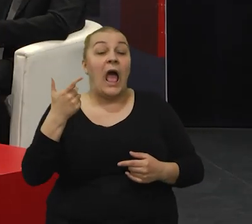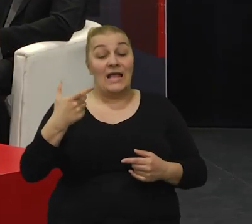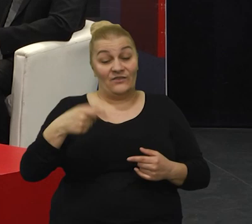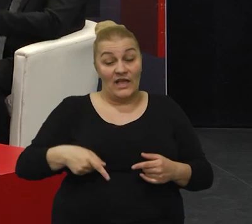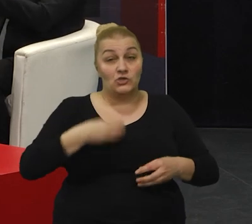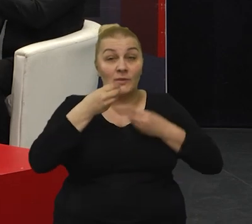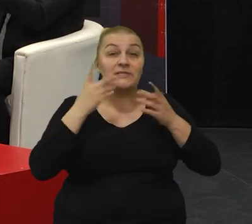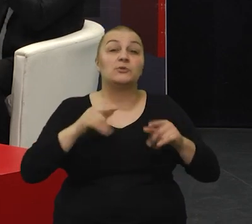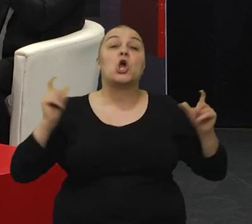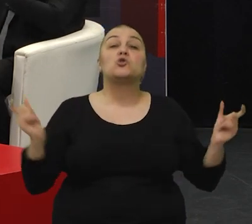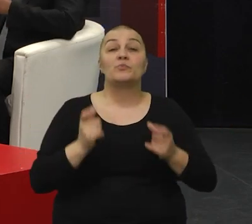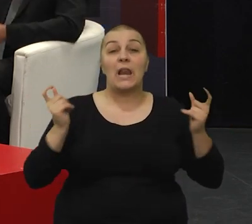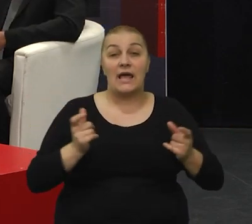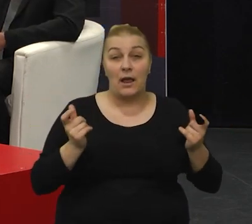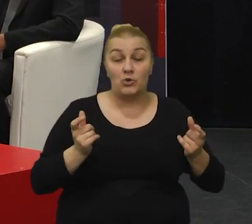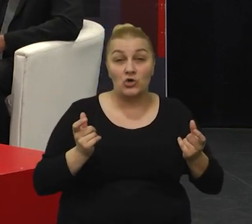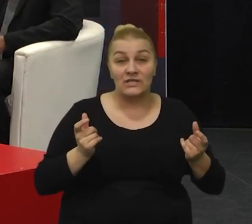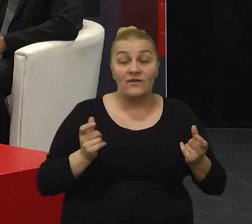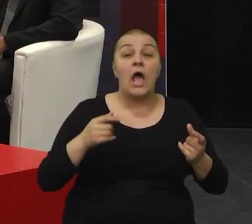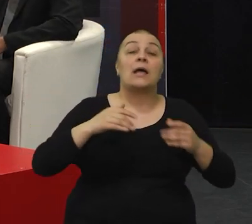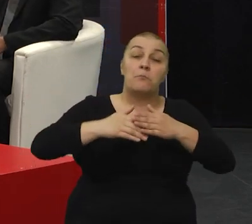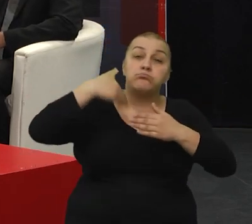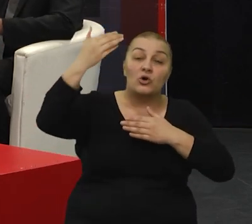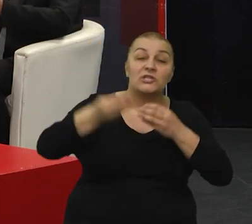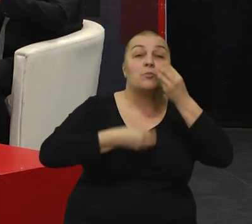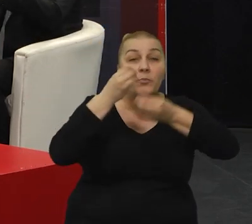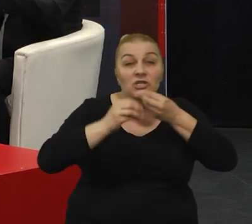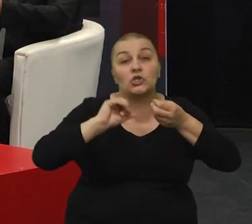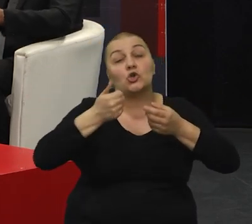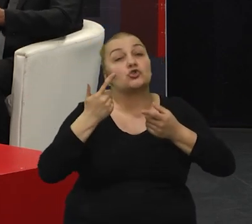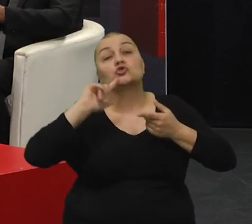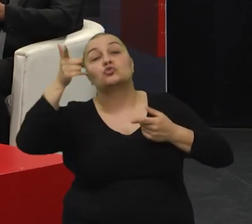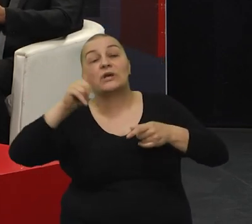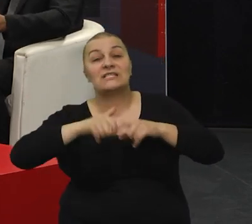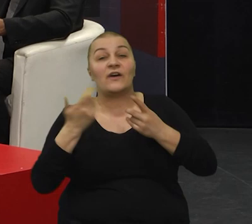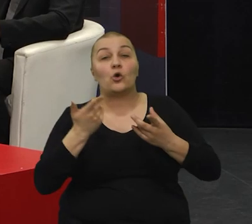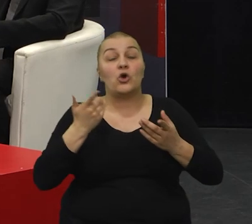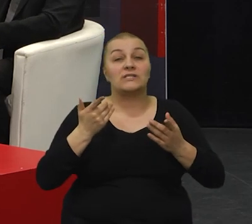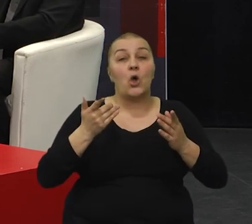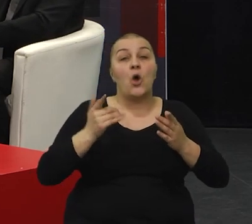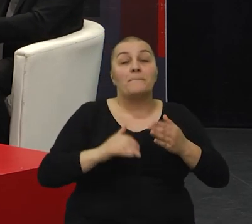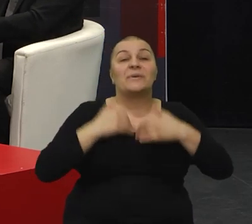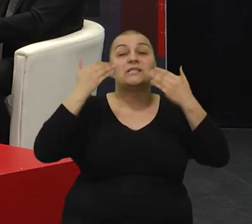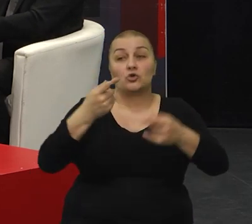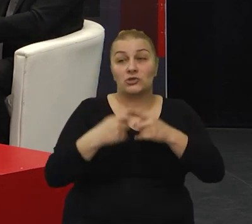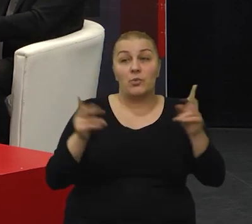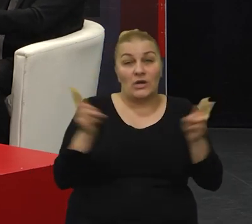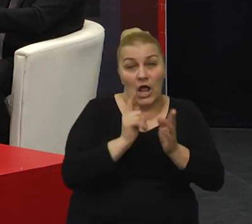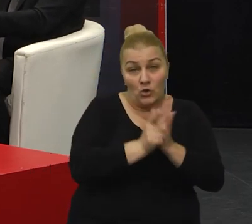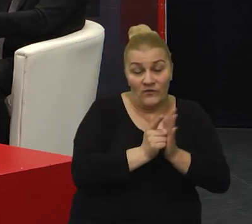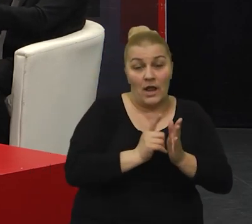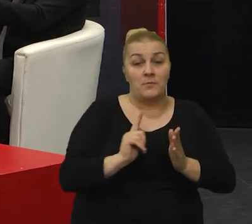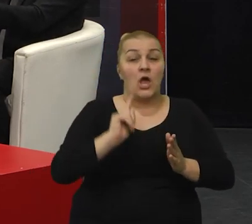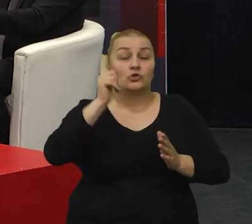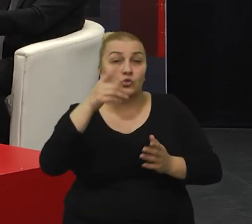ovdje proslava. Iza toga ćemo pričati o svim ovim stvarima koje smo još možda i preskočili od brzine vremenske. Pričat ćemo o